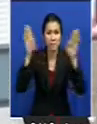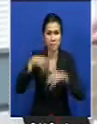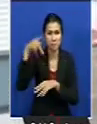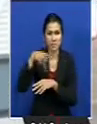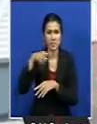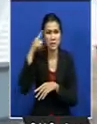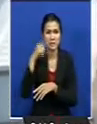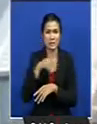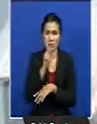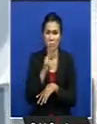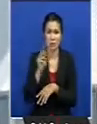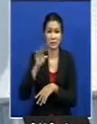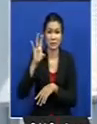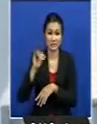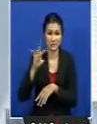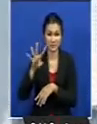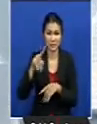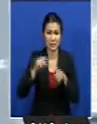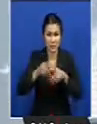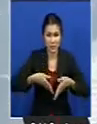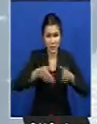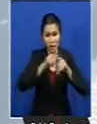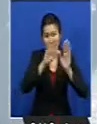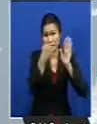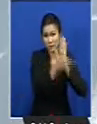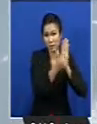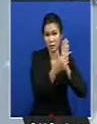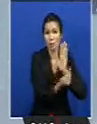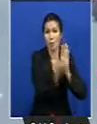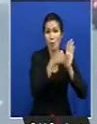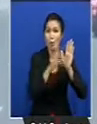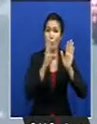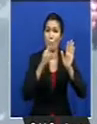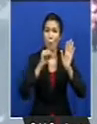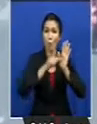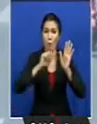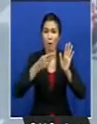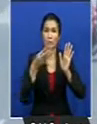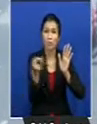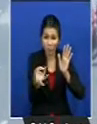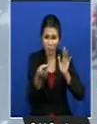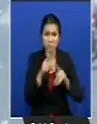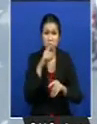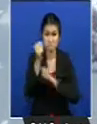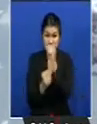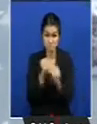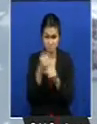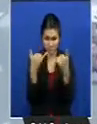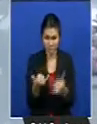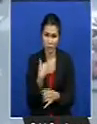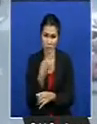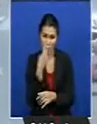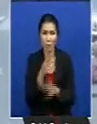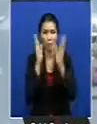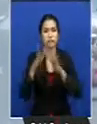ที่74รับรถจากถนนมิตรภาพสายอีสานเข้าอำเภอวังน้อยจังหวัดอยุธยานะครับภาพรวมในปีนี้ประชาชนทยอยเดินทาง